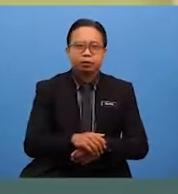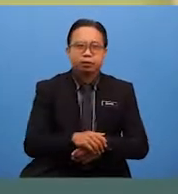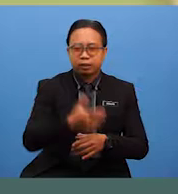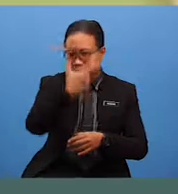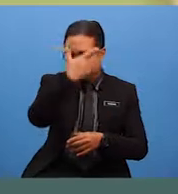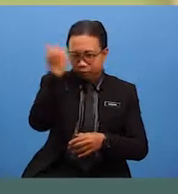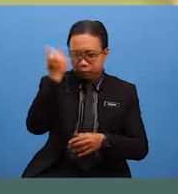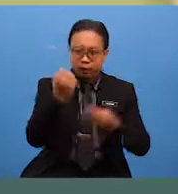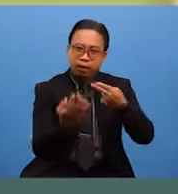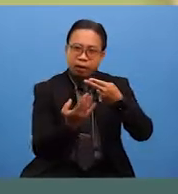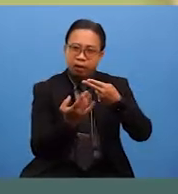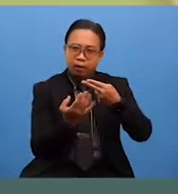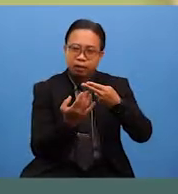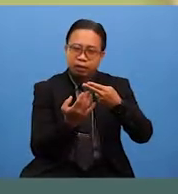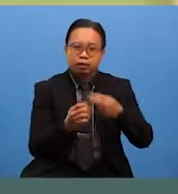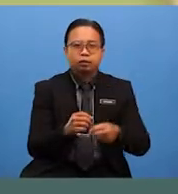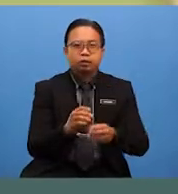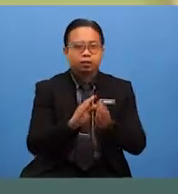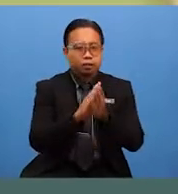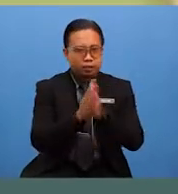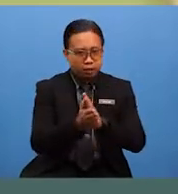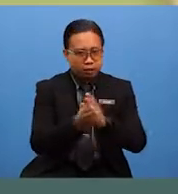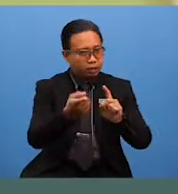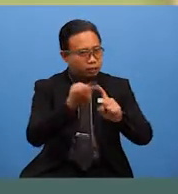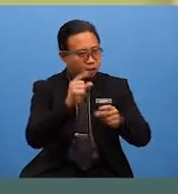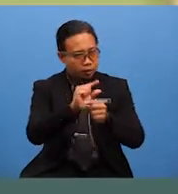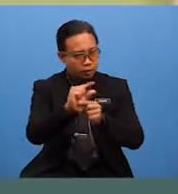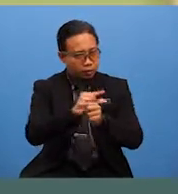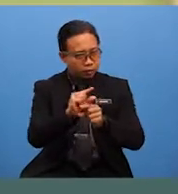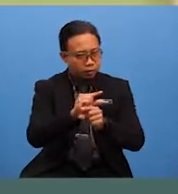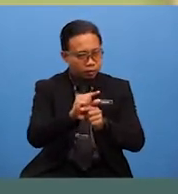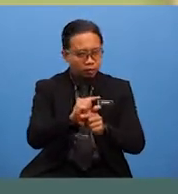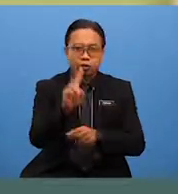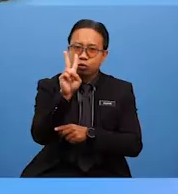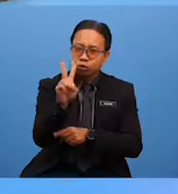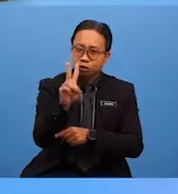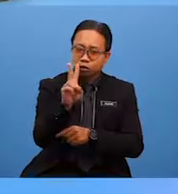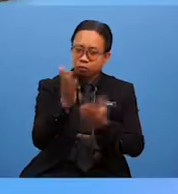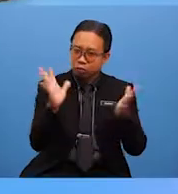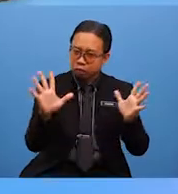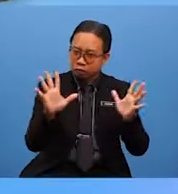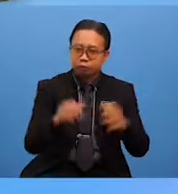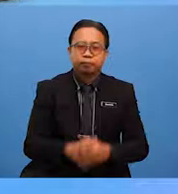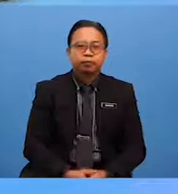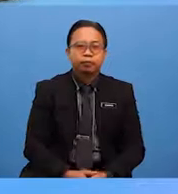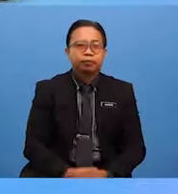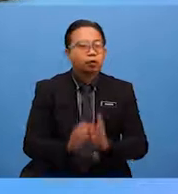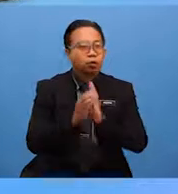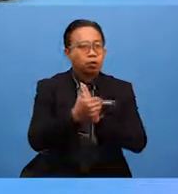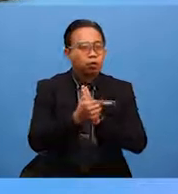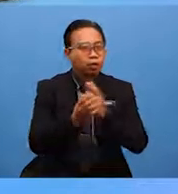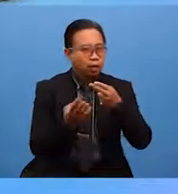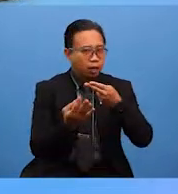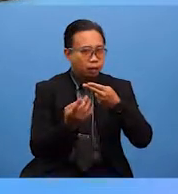HP terhasil daripada geseran antara dua tapak tangan murid-murid oleh karena HB